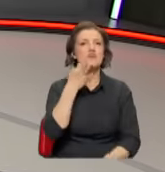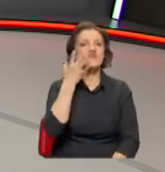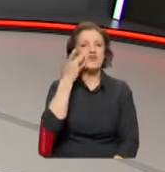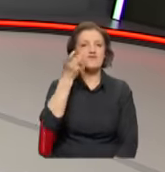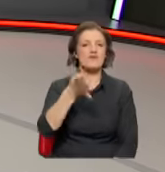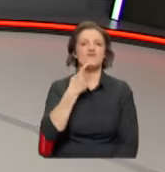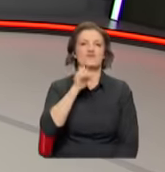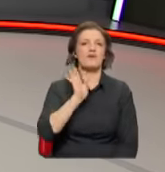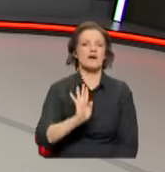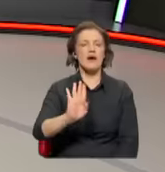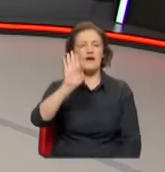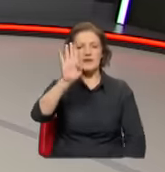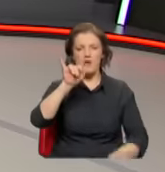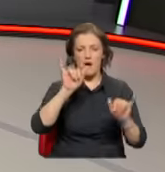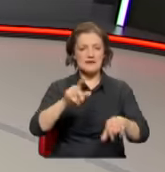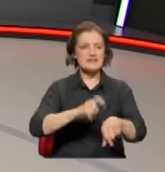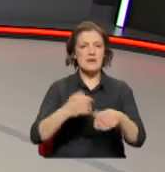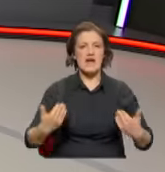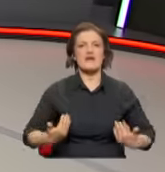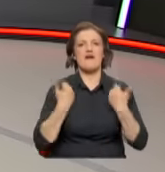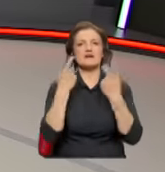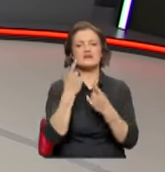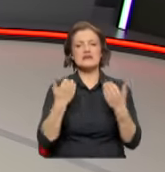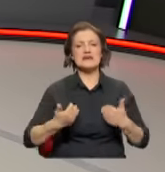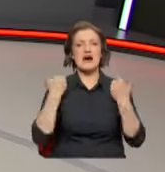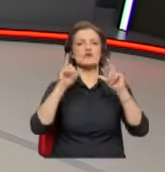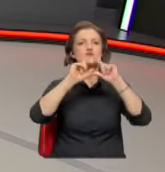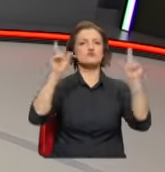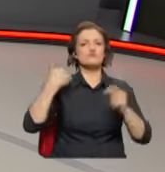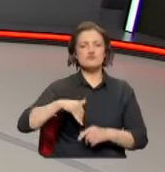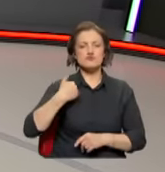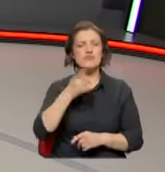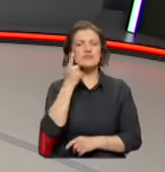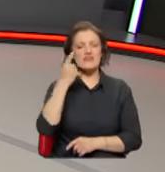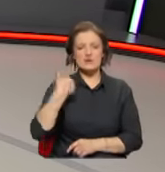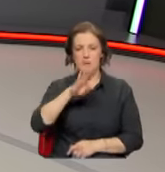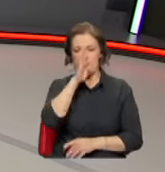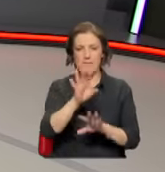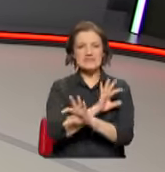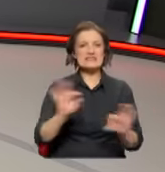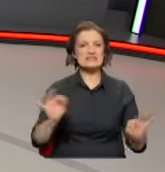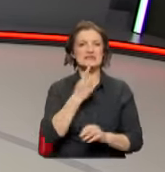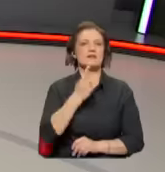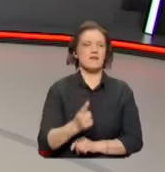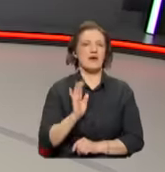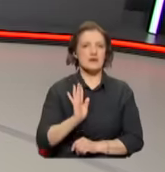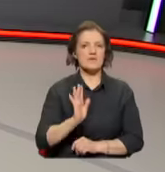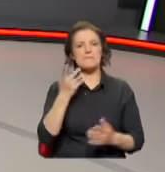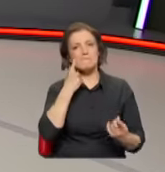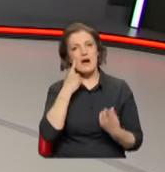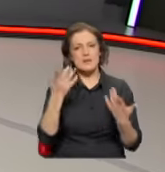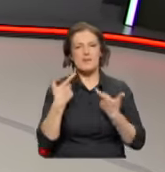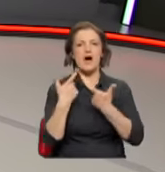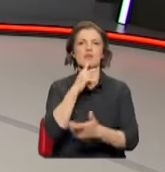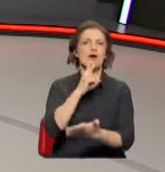demektir. Demokrasi aynı zamanda yargının, yargı kurumlarının, devlet kurumlarının bağımsızlığı demektir. Peki bakalım